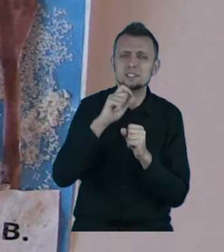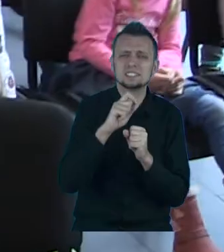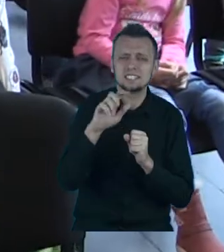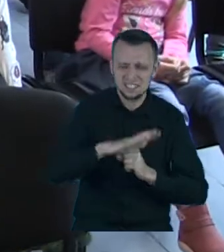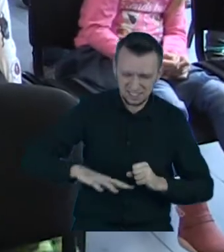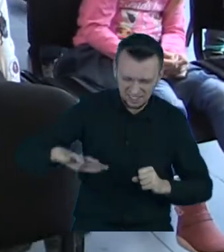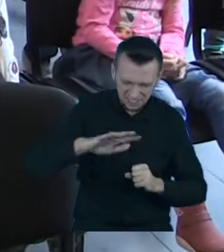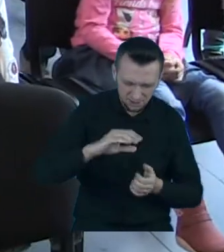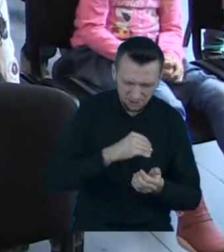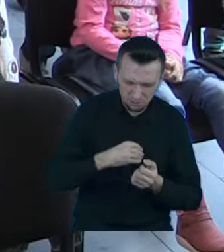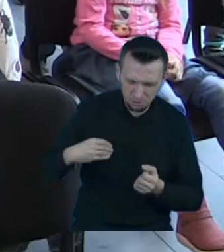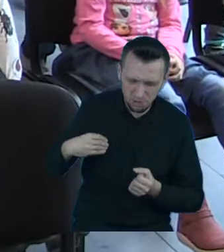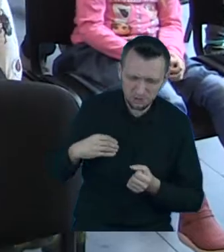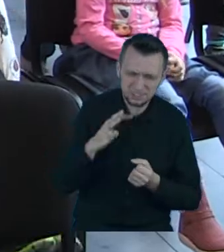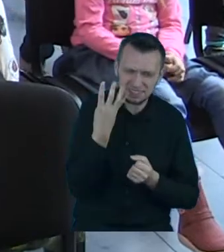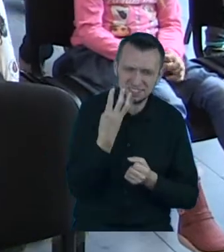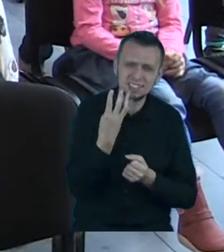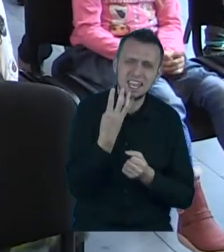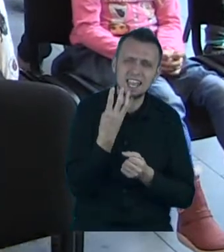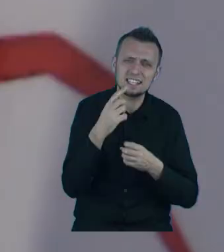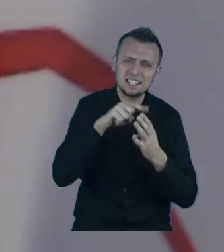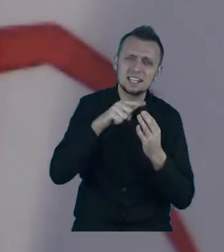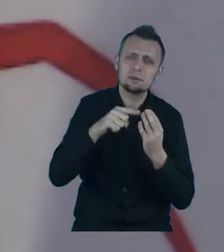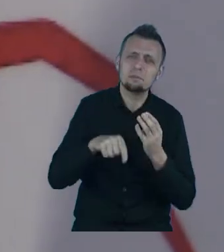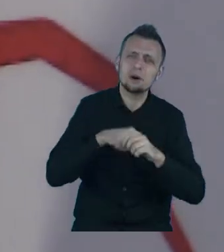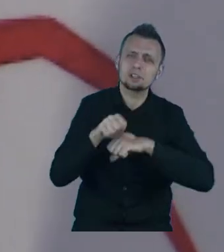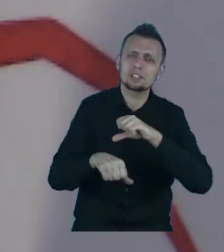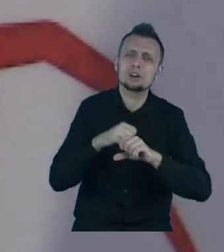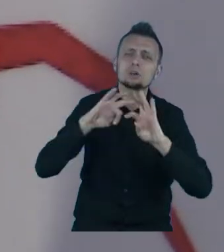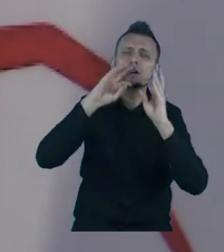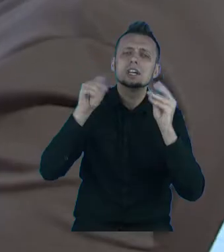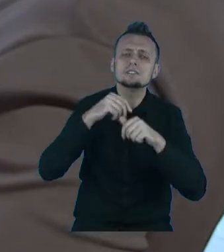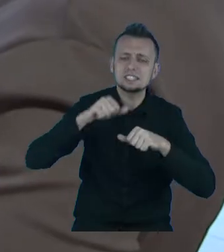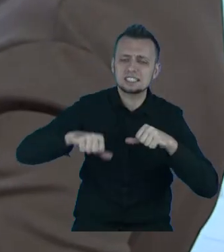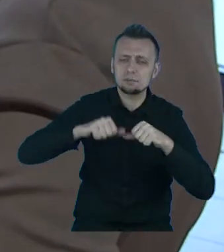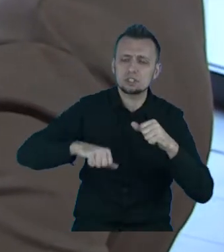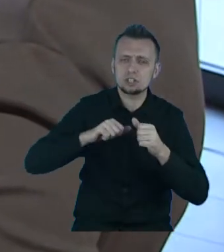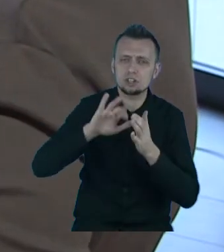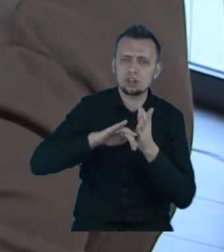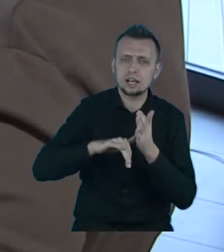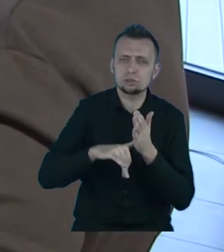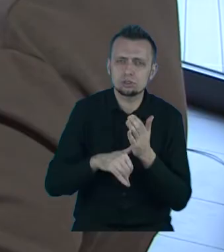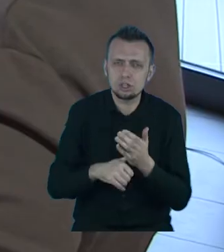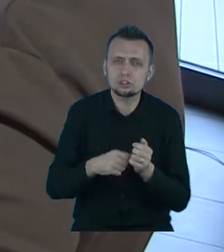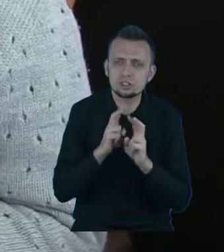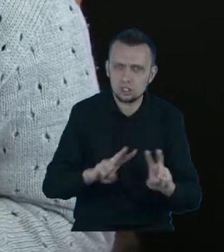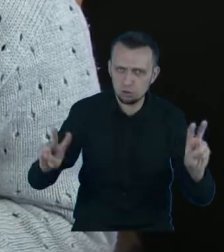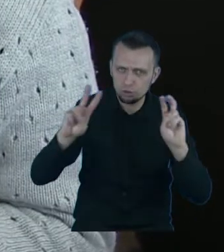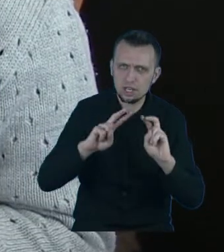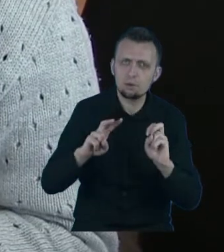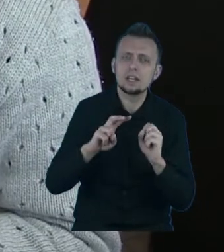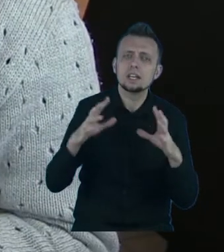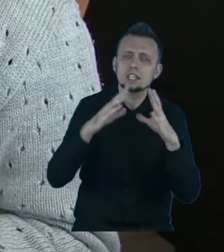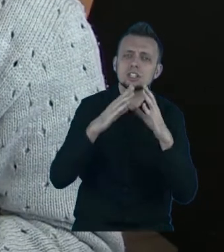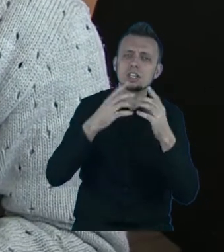nadesłano 64 ze wszystkich przedszkoli kutnowskich. Nagrodzonych zostało 10 nagród głównych,